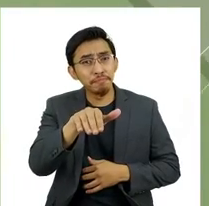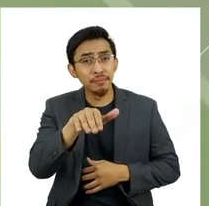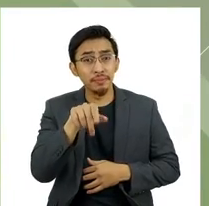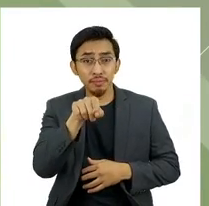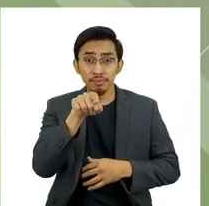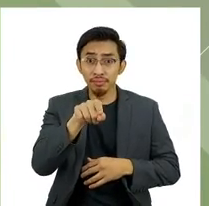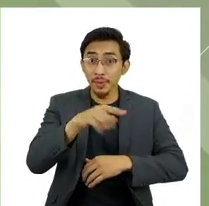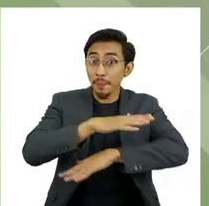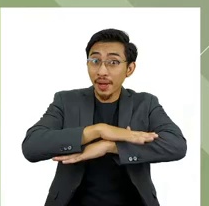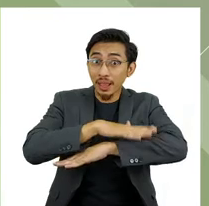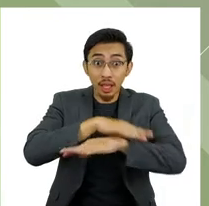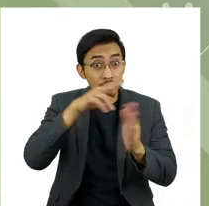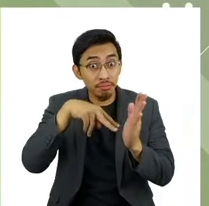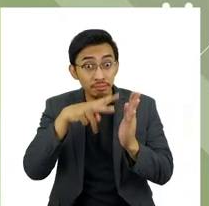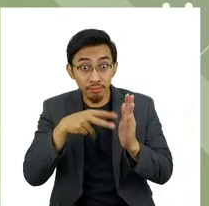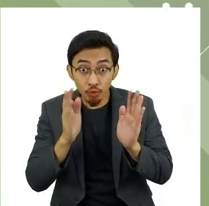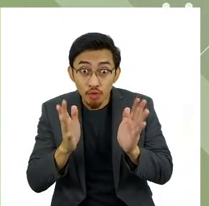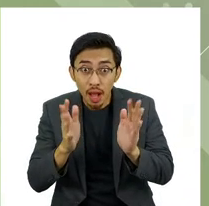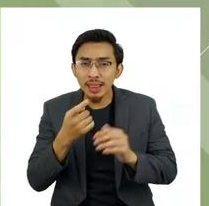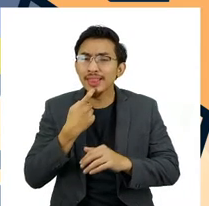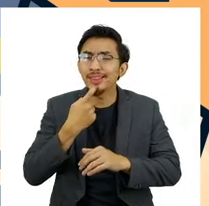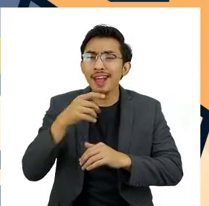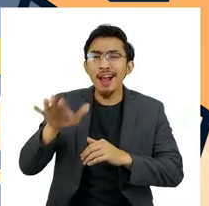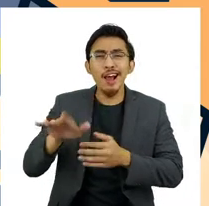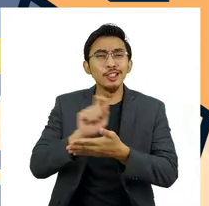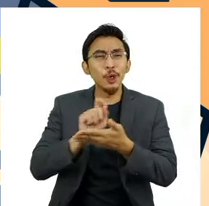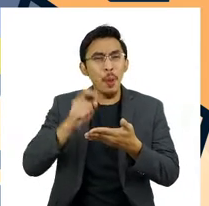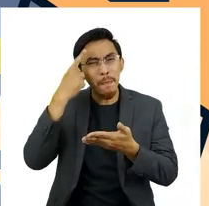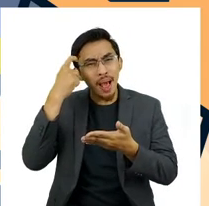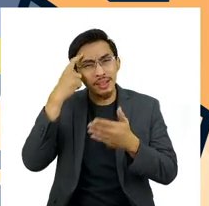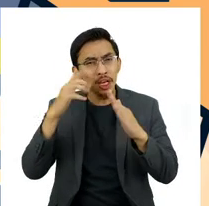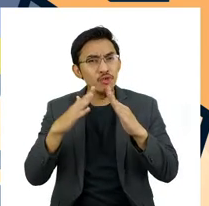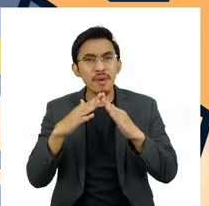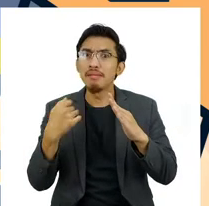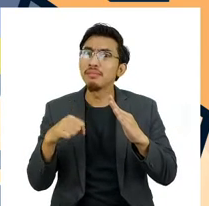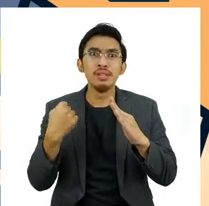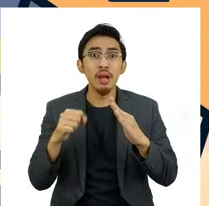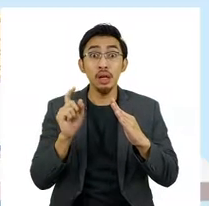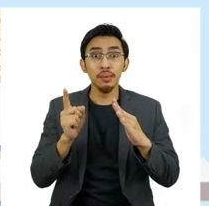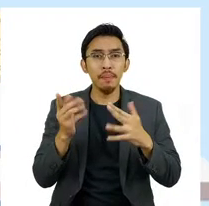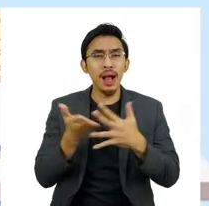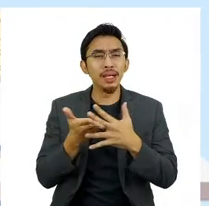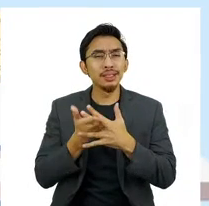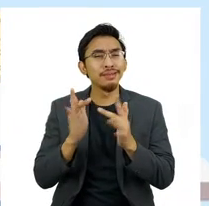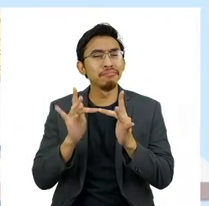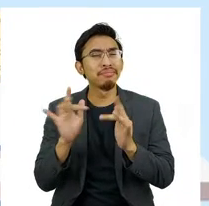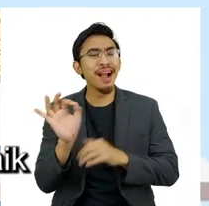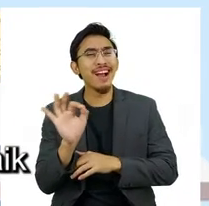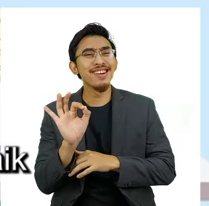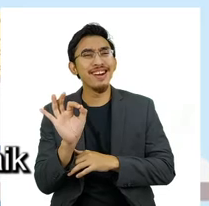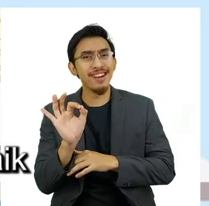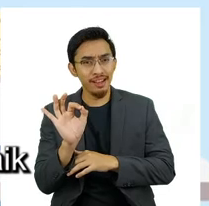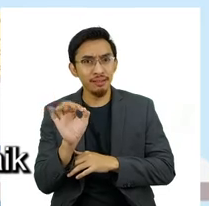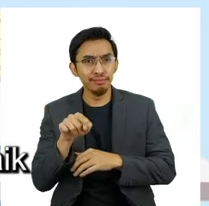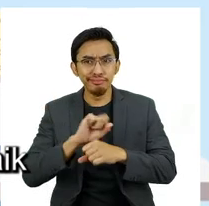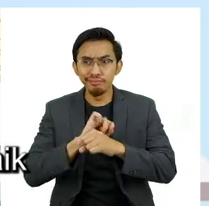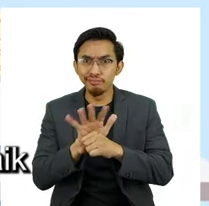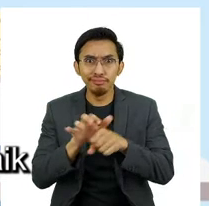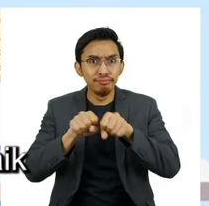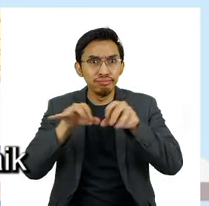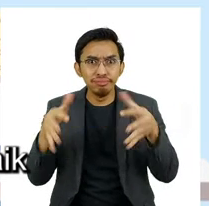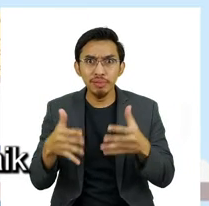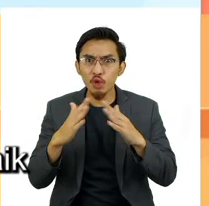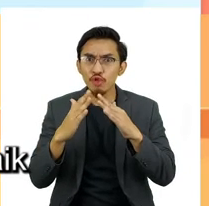Neta, kamu baca berita minggu-minggu ini nggak? Ada anak sekolah yang tidak bisa belajar di rumah karena nggak ada akses internet. Padahal karena